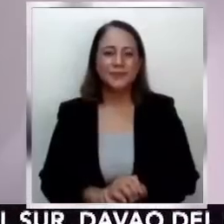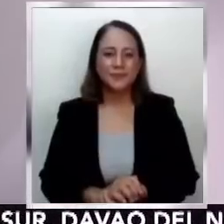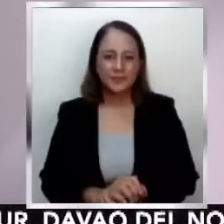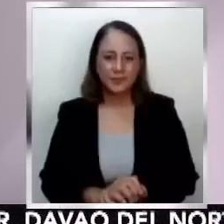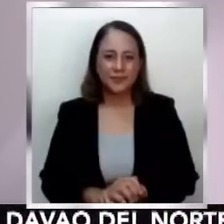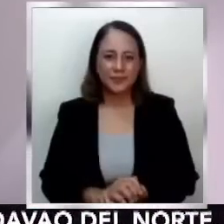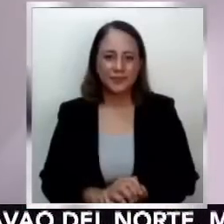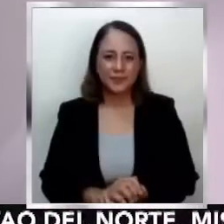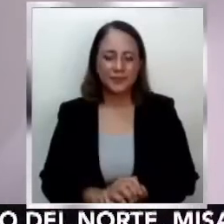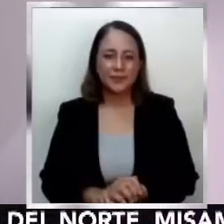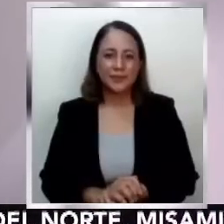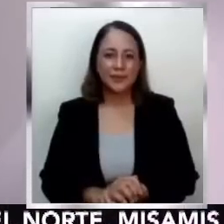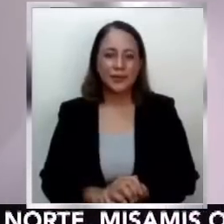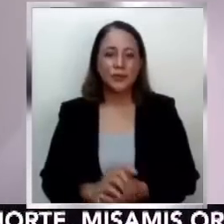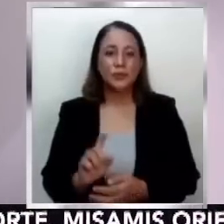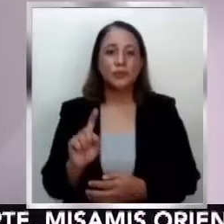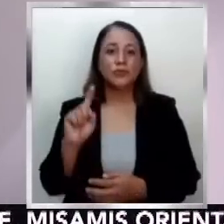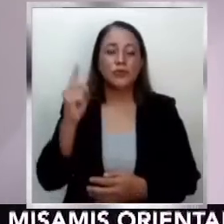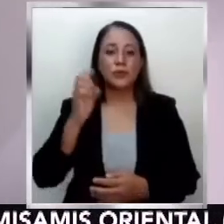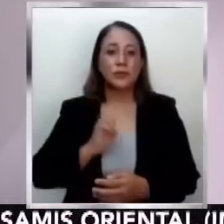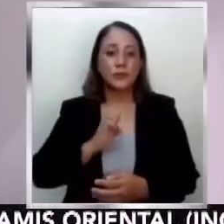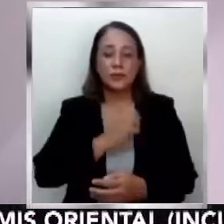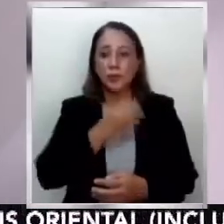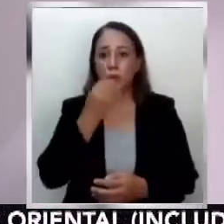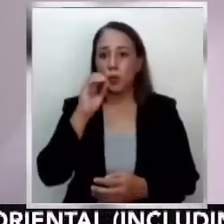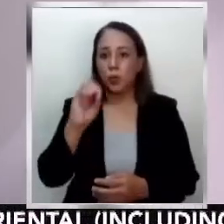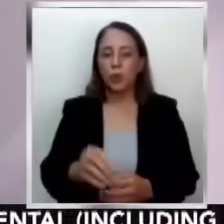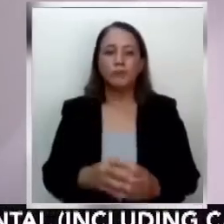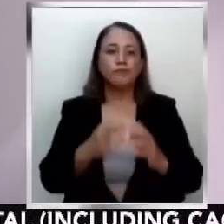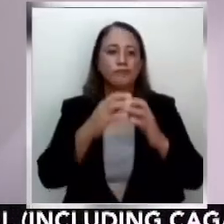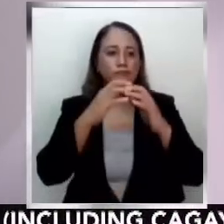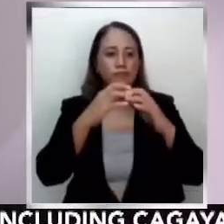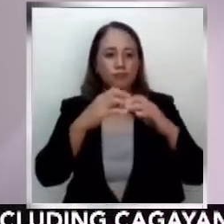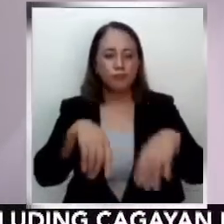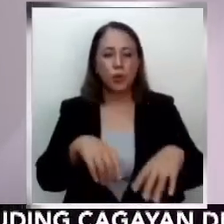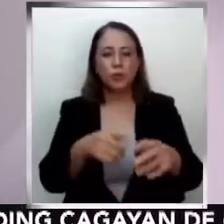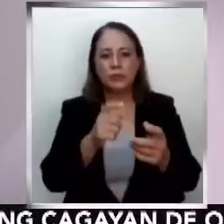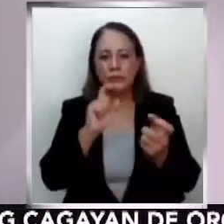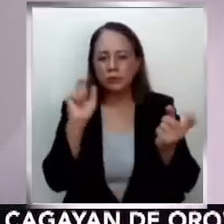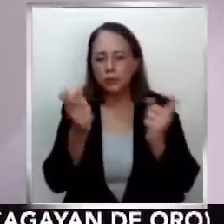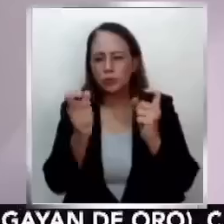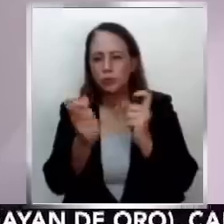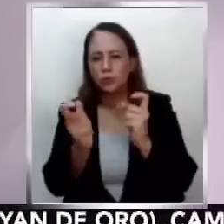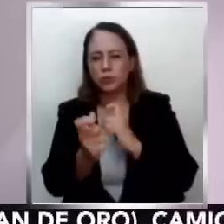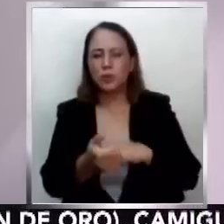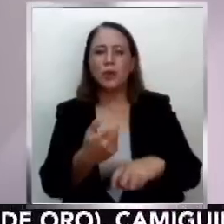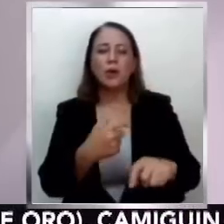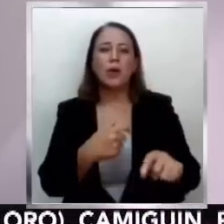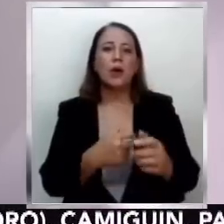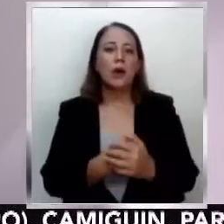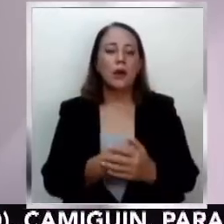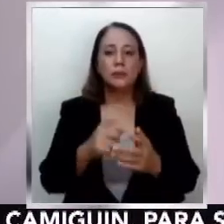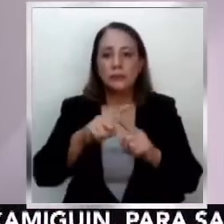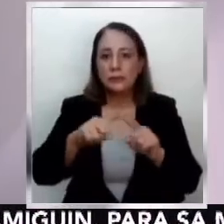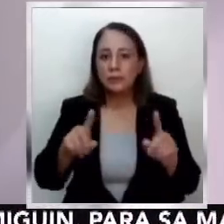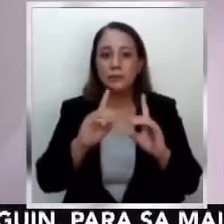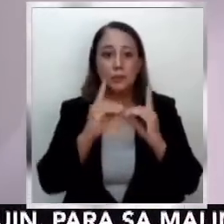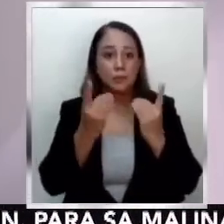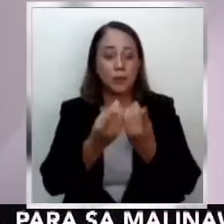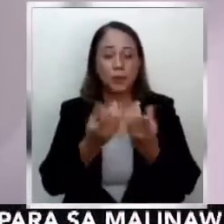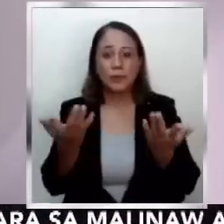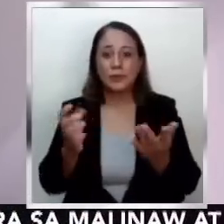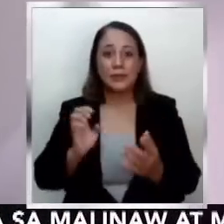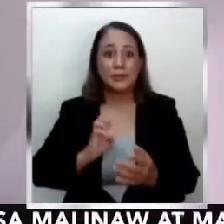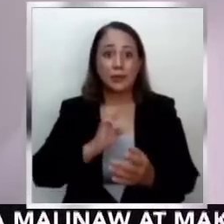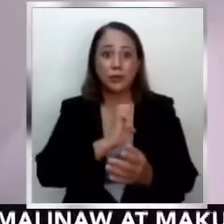Sa kanyang kauna-unahang executive order, binuwag at binalasa ni Pangulong Bongbong Marcos ang ilang tanggapan sa ehekutibo. Ang